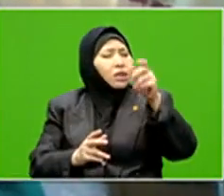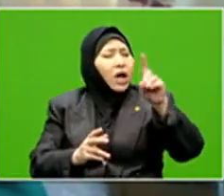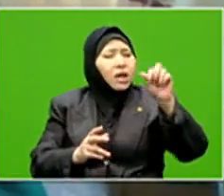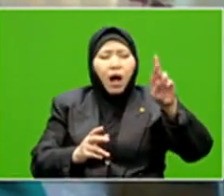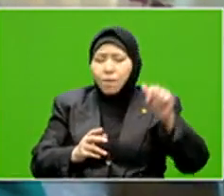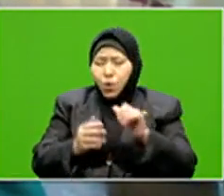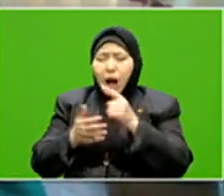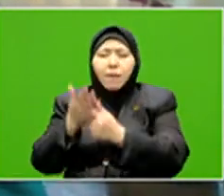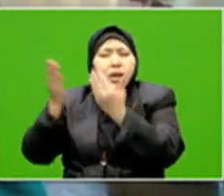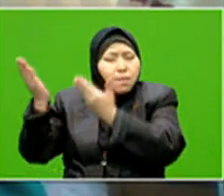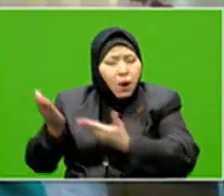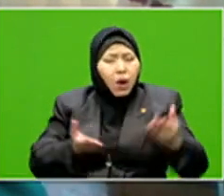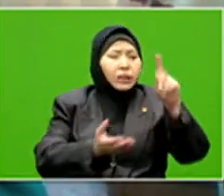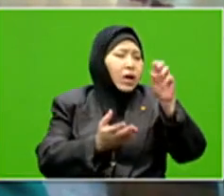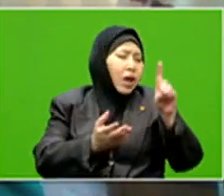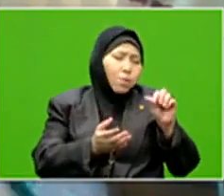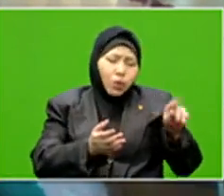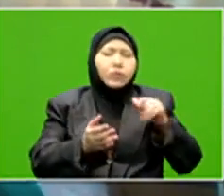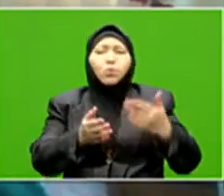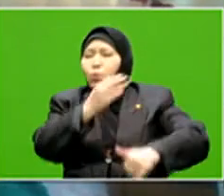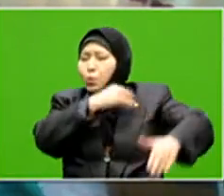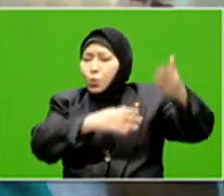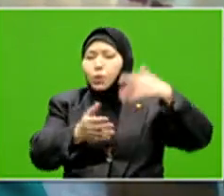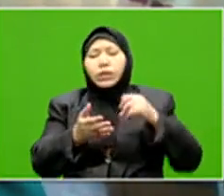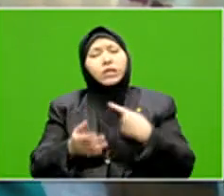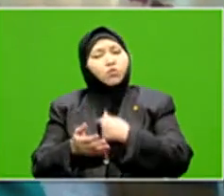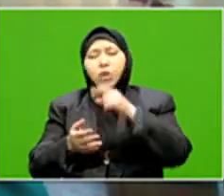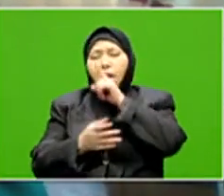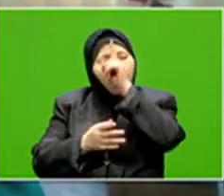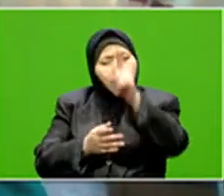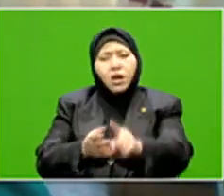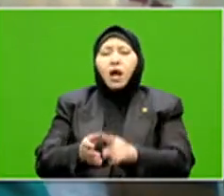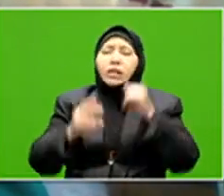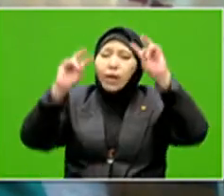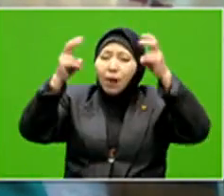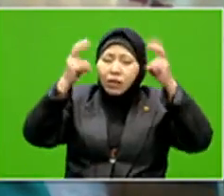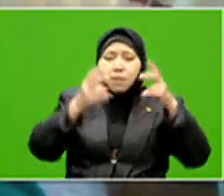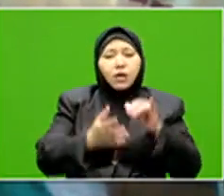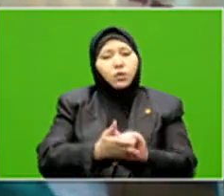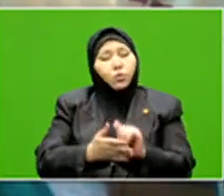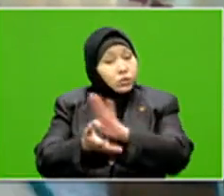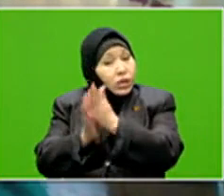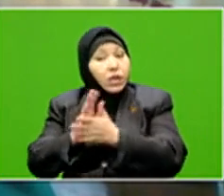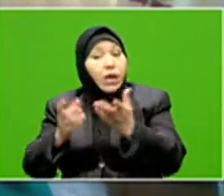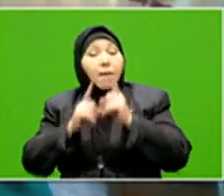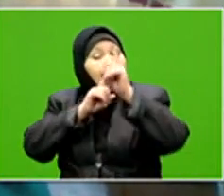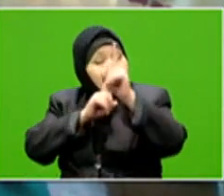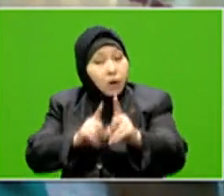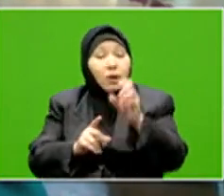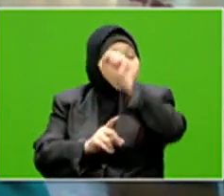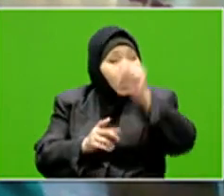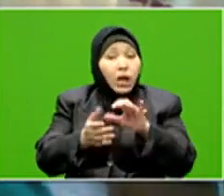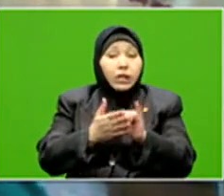apa yang telah dibawakan tadabburnya sebelum daripada ini, kita telah mengenal pasti tema-tema tersebut. Maka nak menjawab soalan itu